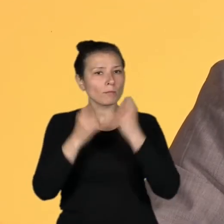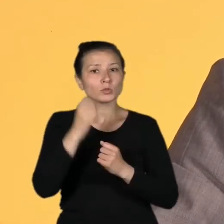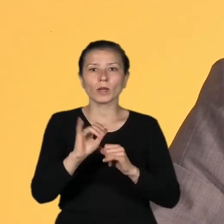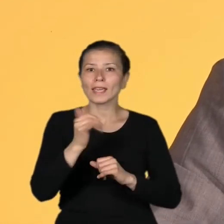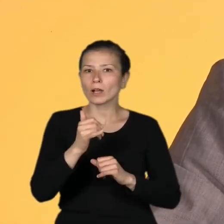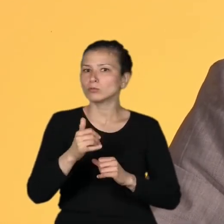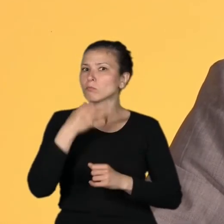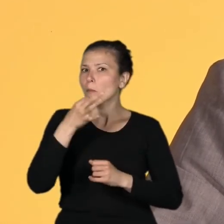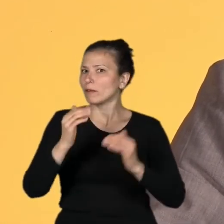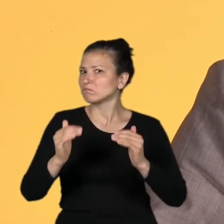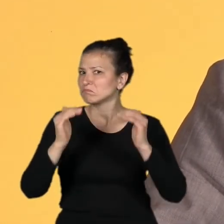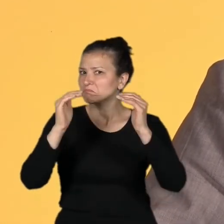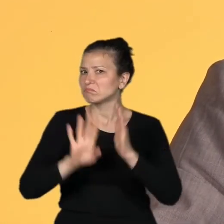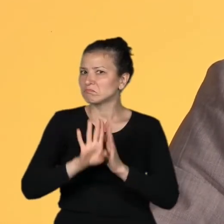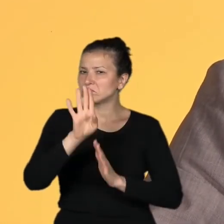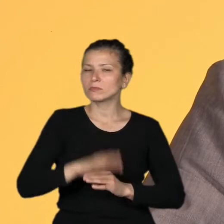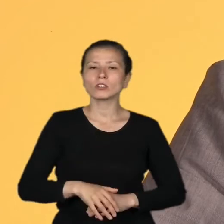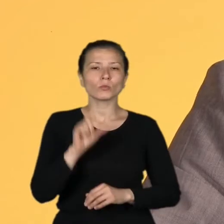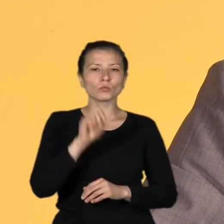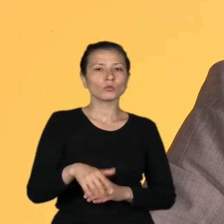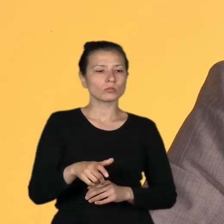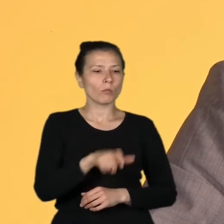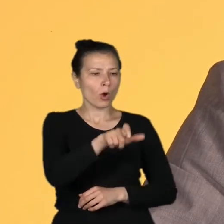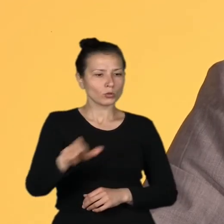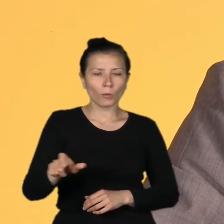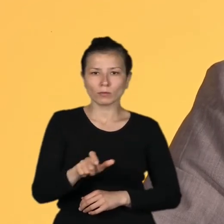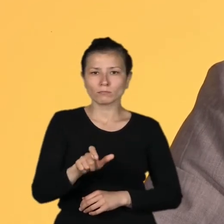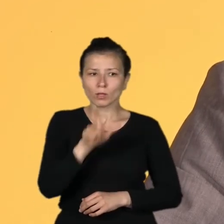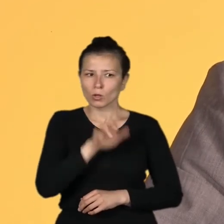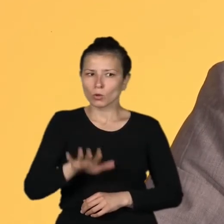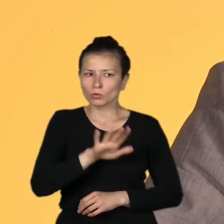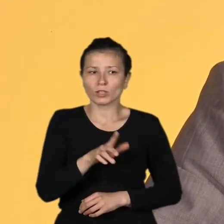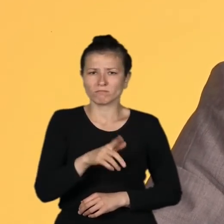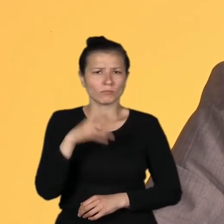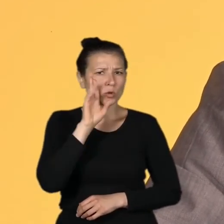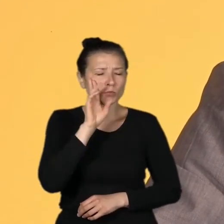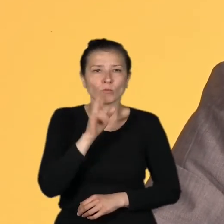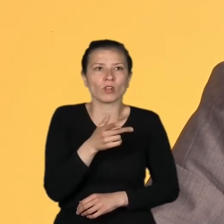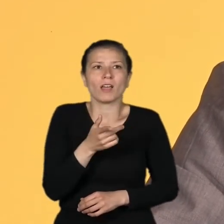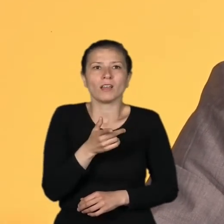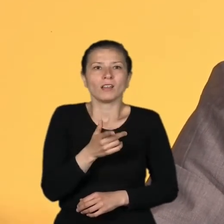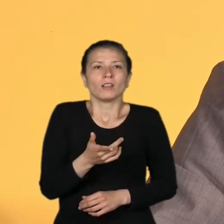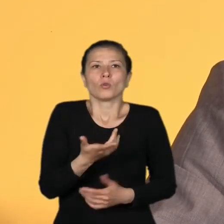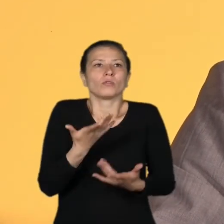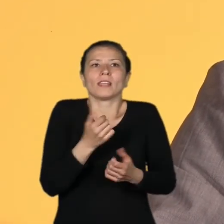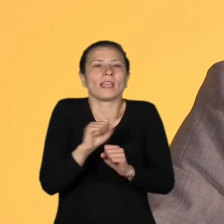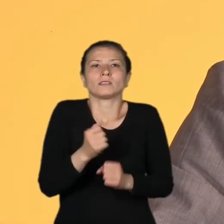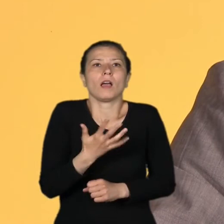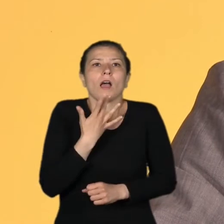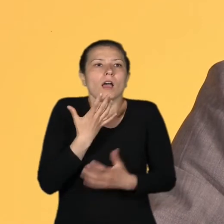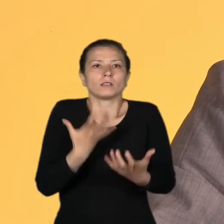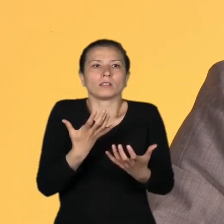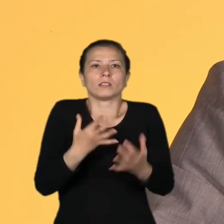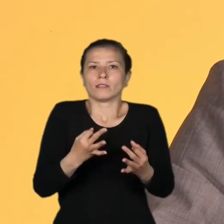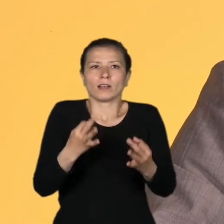znaczy pojawiają się osoby, które rozumieją, że to nie może być chwilowa zachcianka, tylko ten element, który powinien w dłuższej